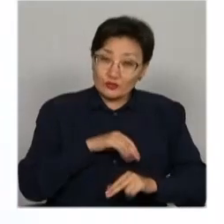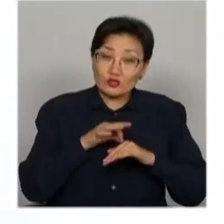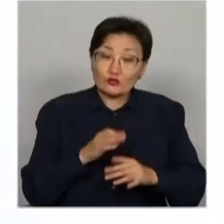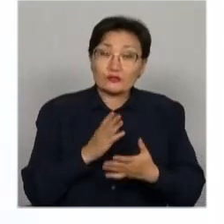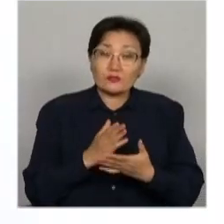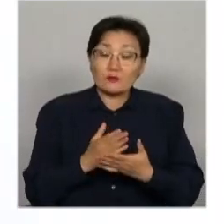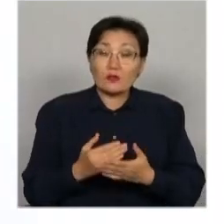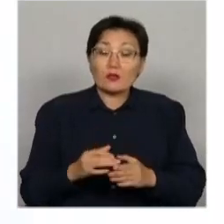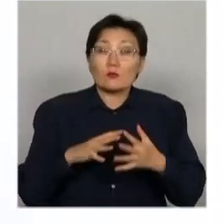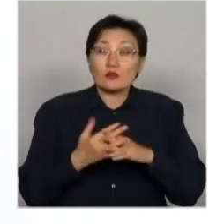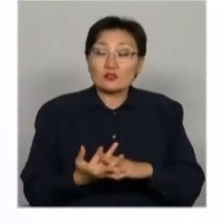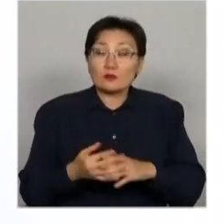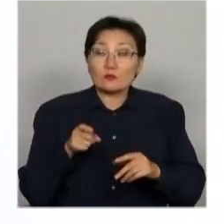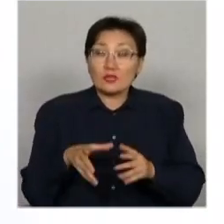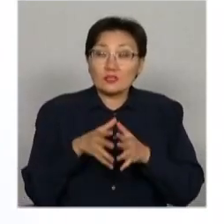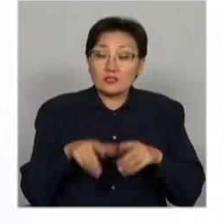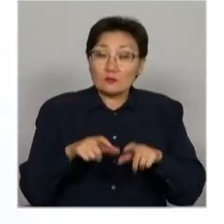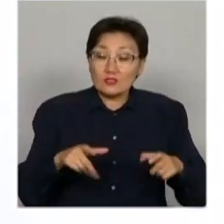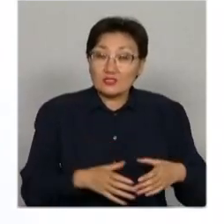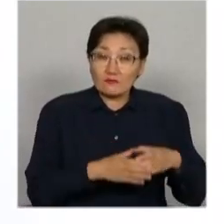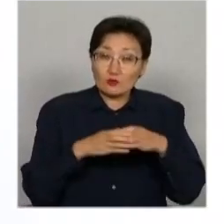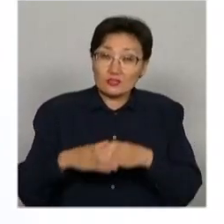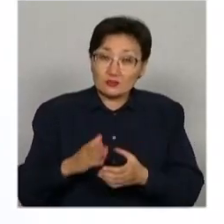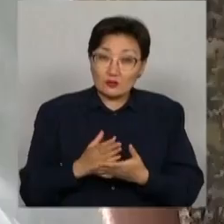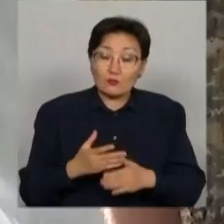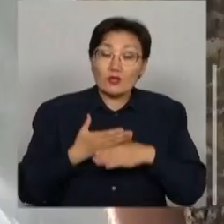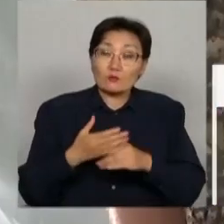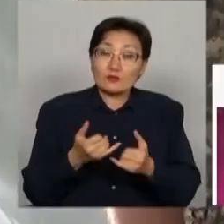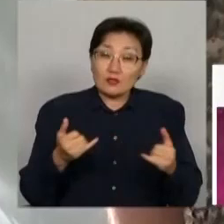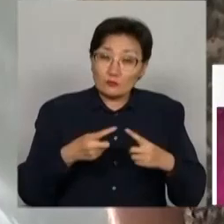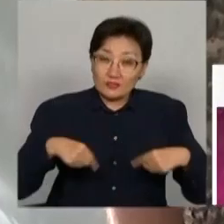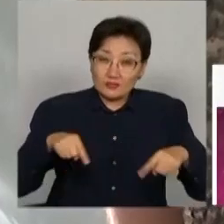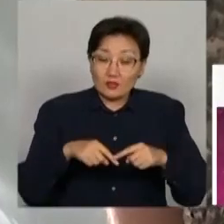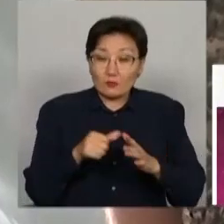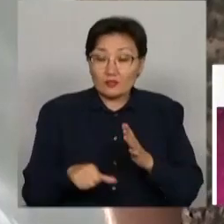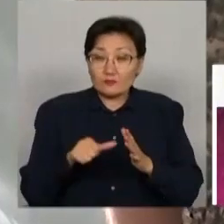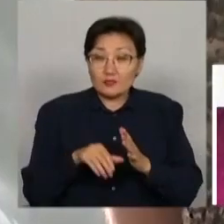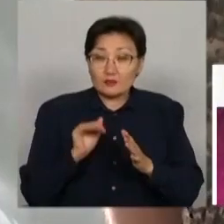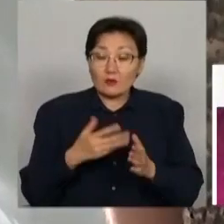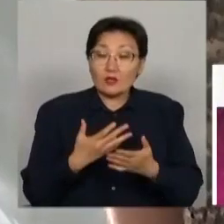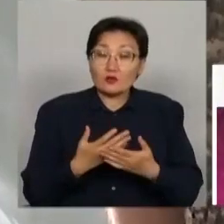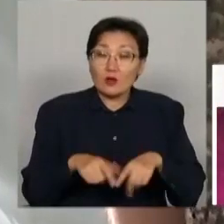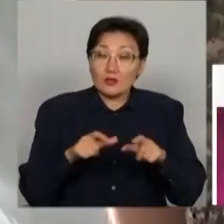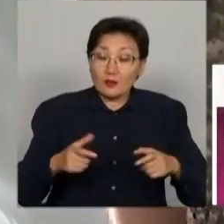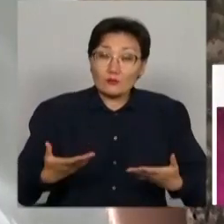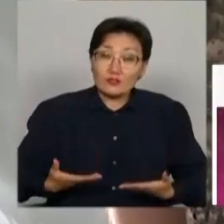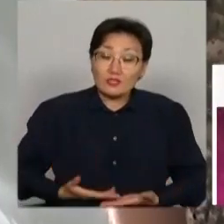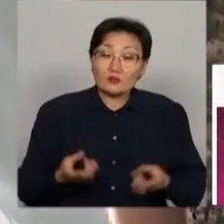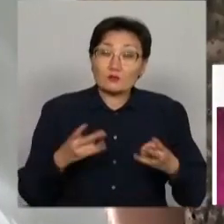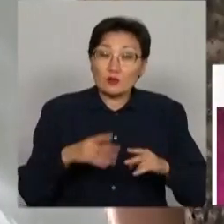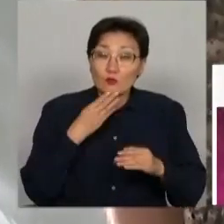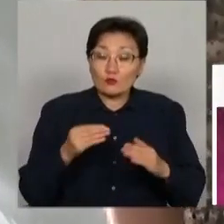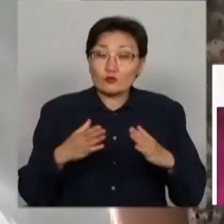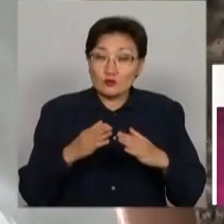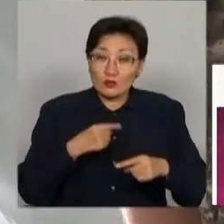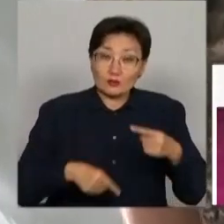жүргізілуде. Елді мекендерден 1000-нан астам адам эвакуацияланды. Көмек көрсету пунктіне 66 000-ға жуық адам орналастырылды. Қалғаны өз үйіне